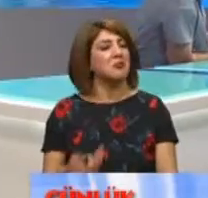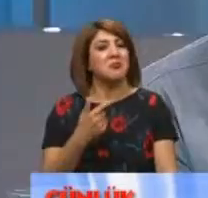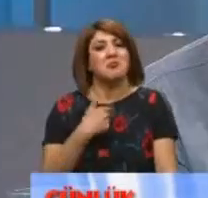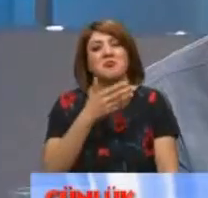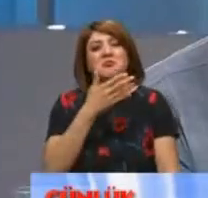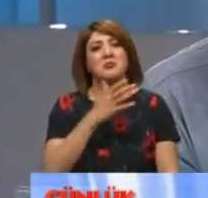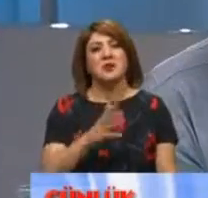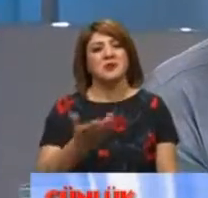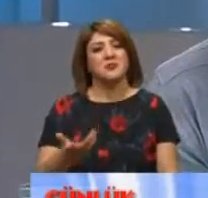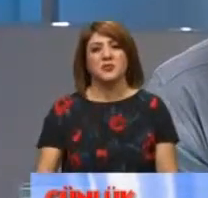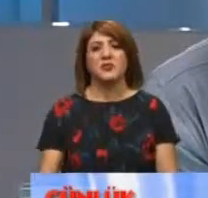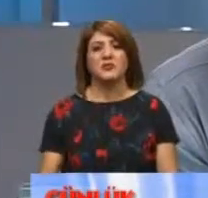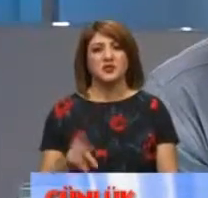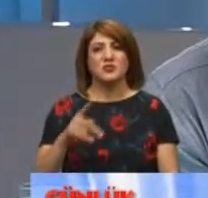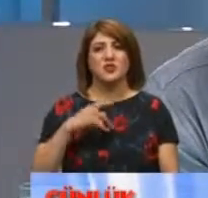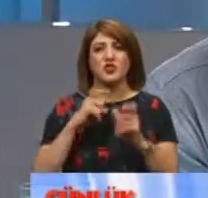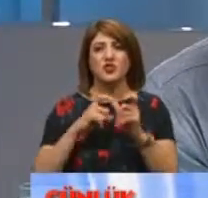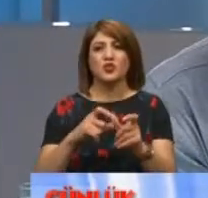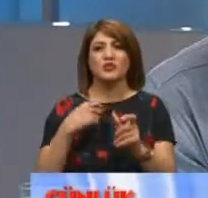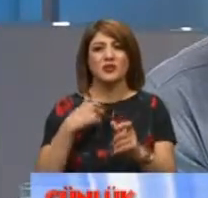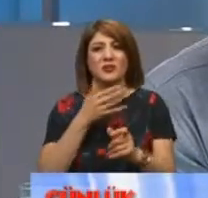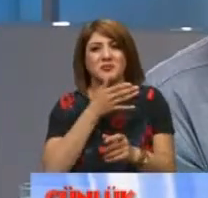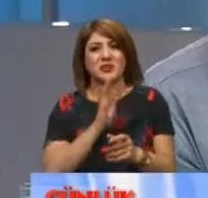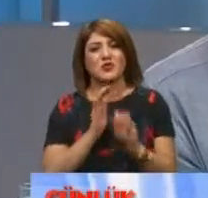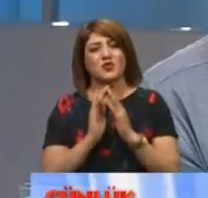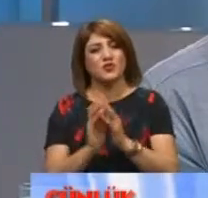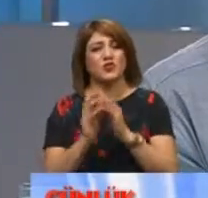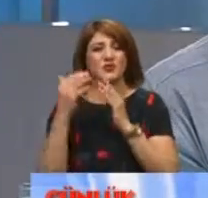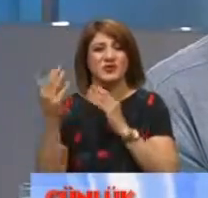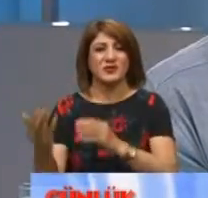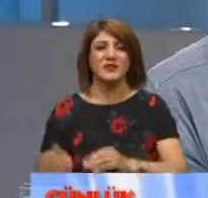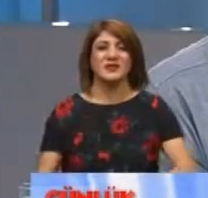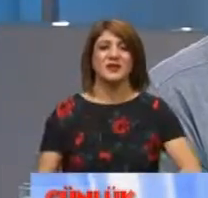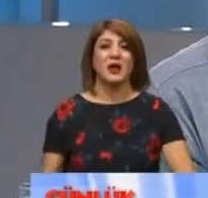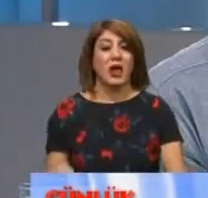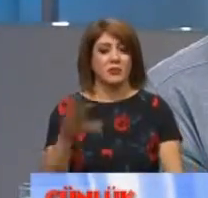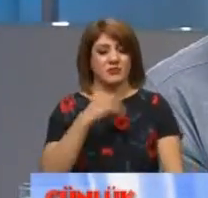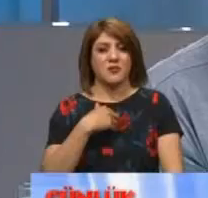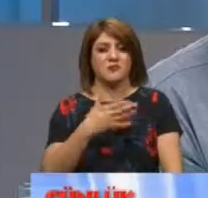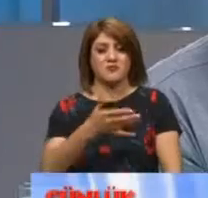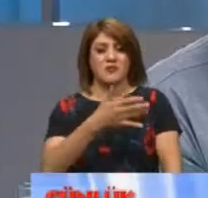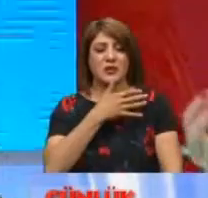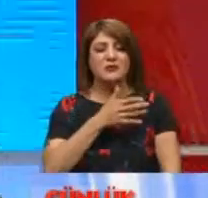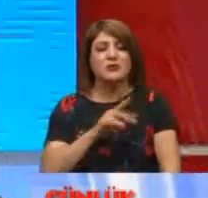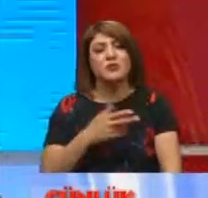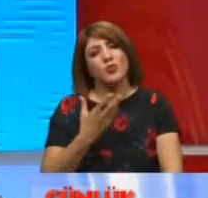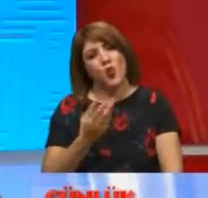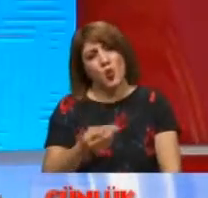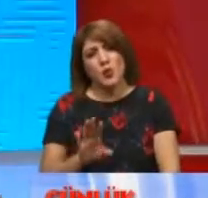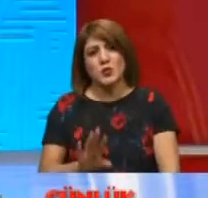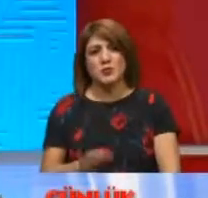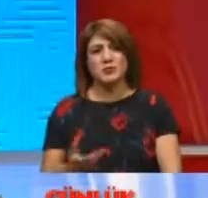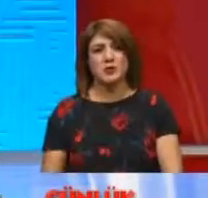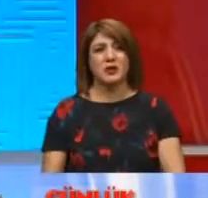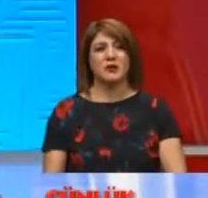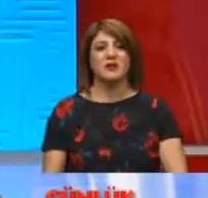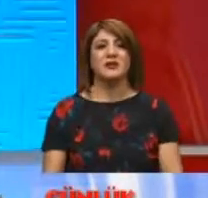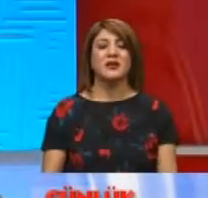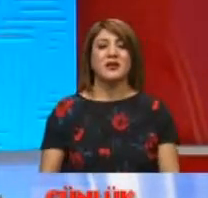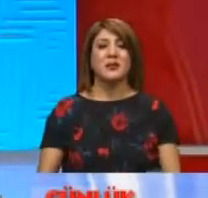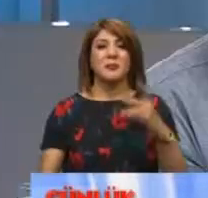gerçekten sorunca mahcup oldum. Tamam ya, rica ederim, ne ama, olacak? Yani her yani, şeyi de bilemeyiz. Bilemeyiz. Yani PDA